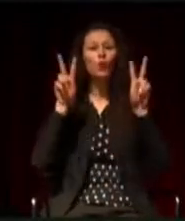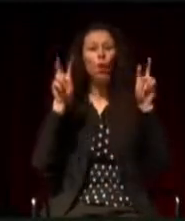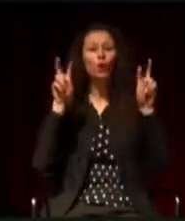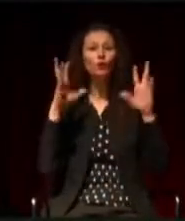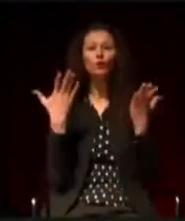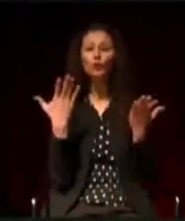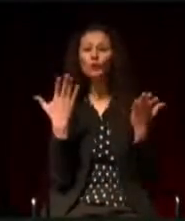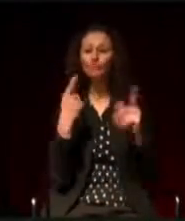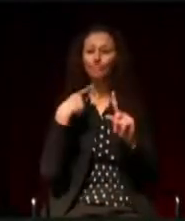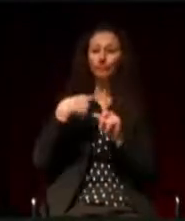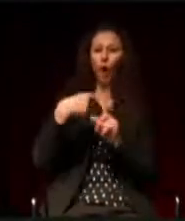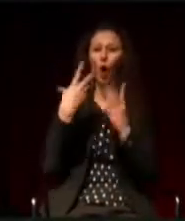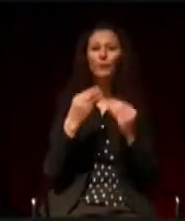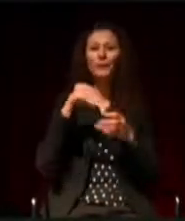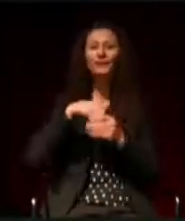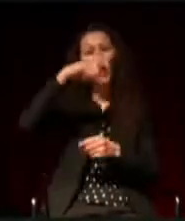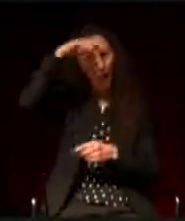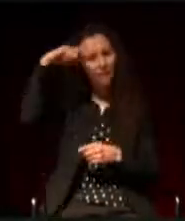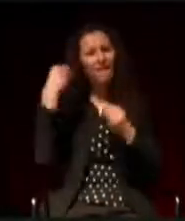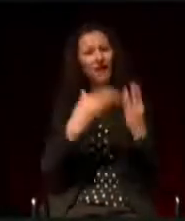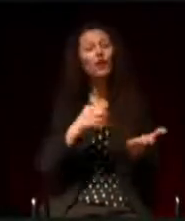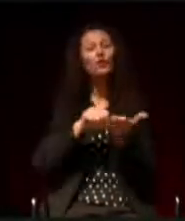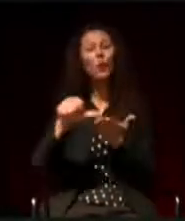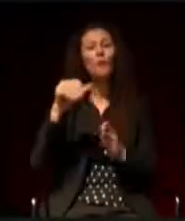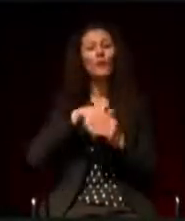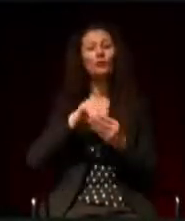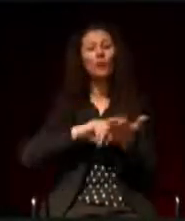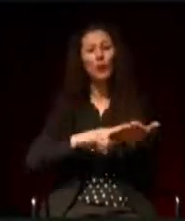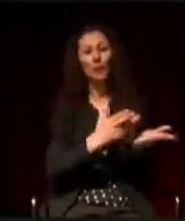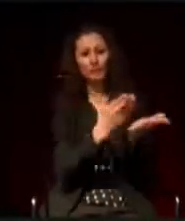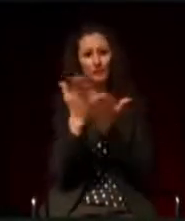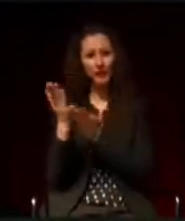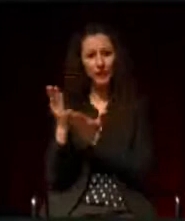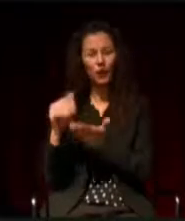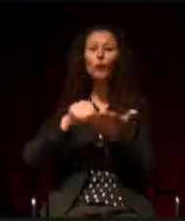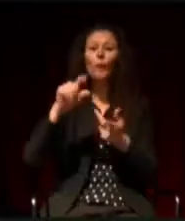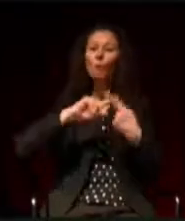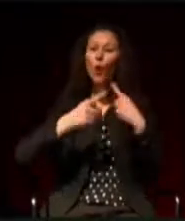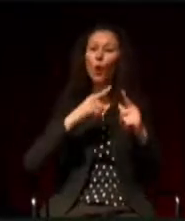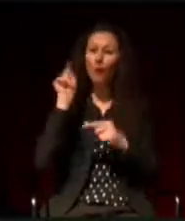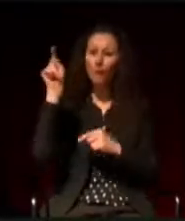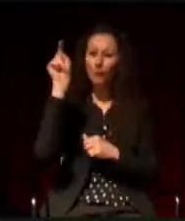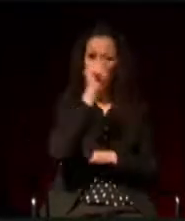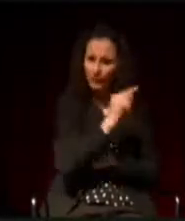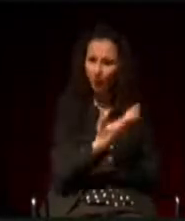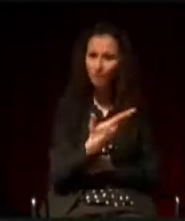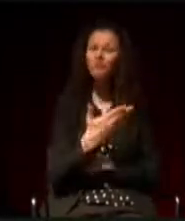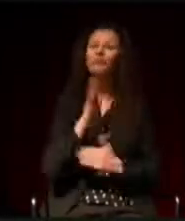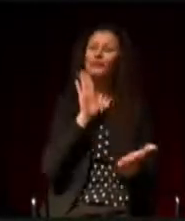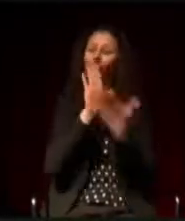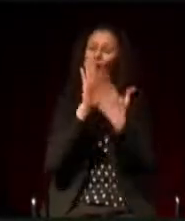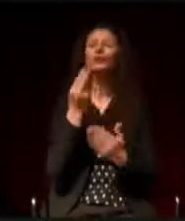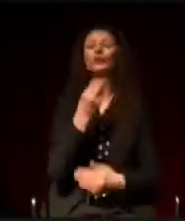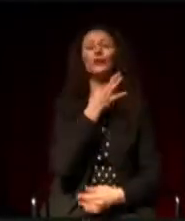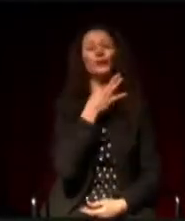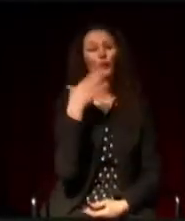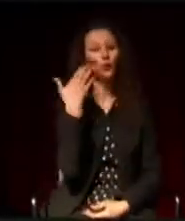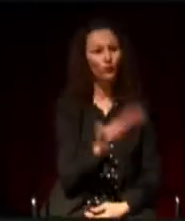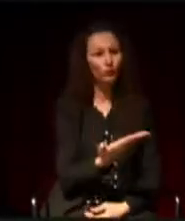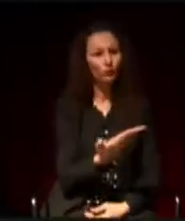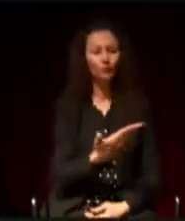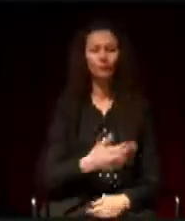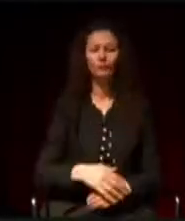konunun olgunlaşması için emek veren tüm meclis üyelerimize, tüm bürokratlarımıza huzurlarınızda teşekkür